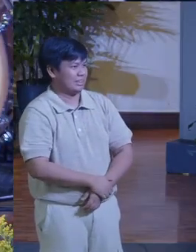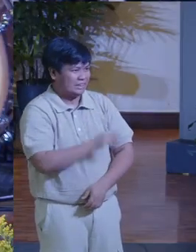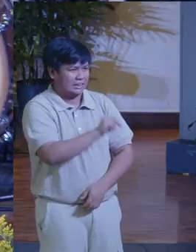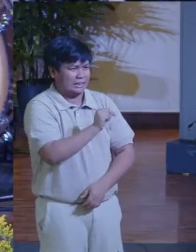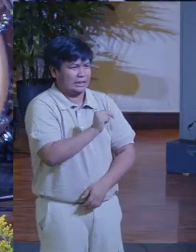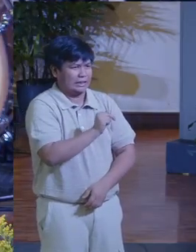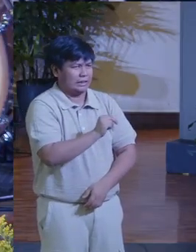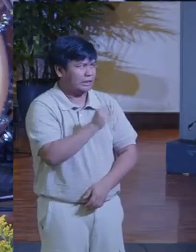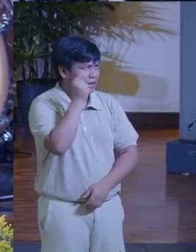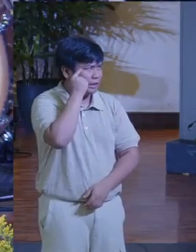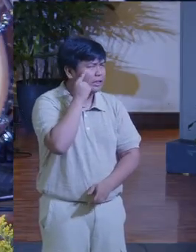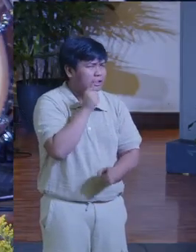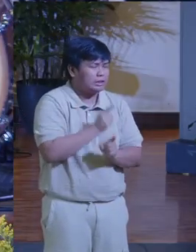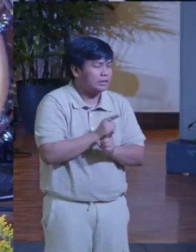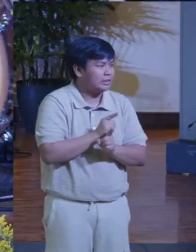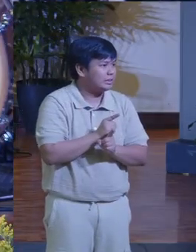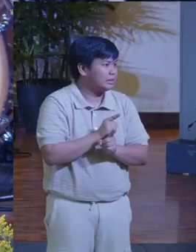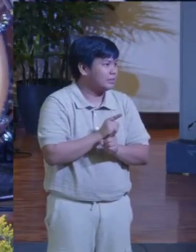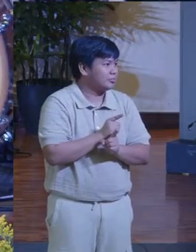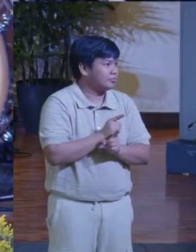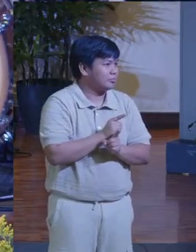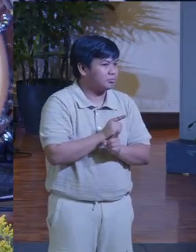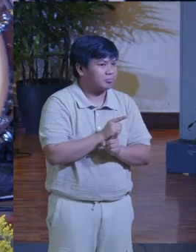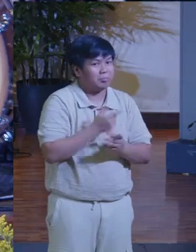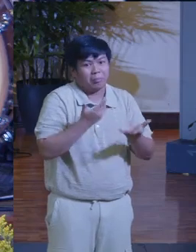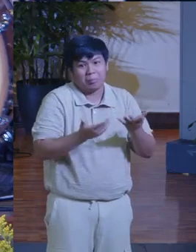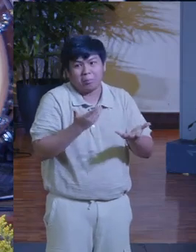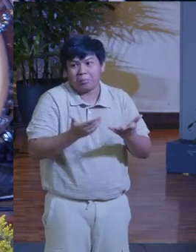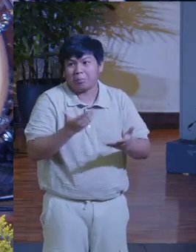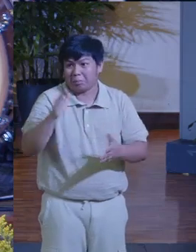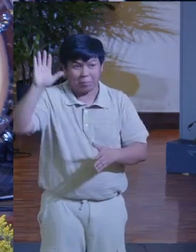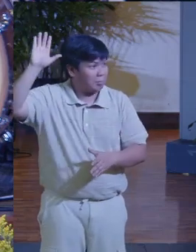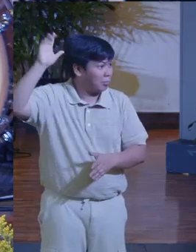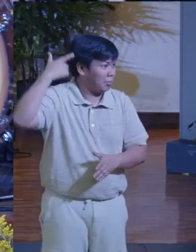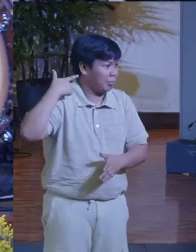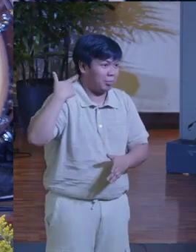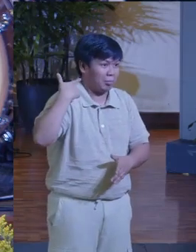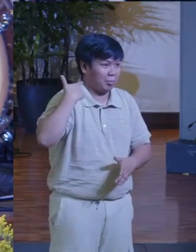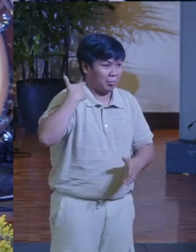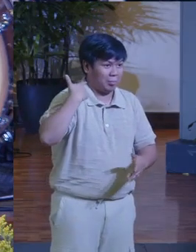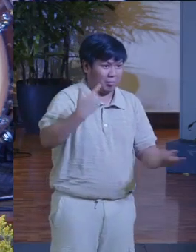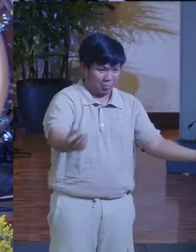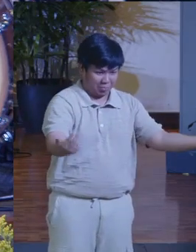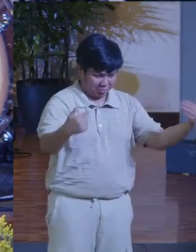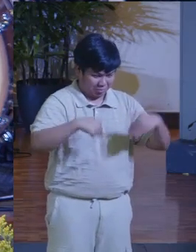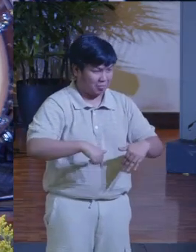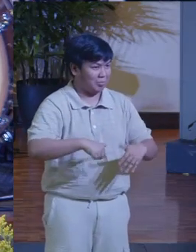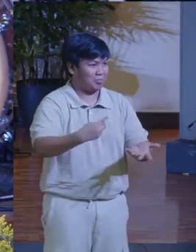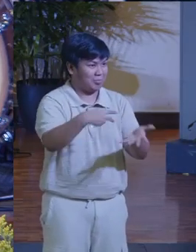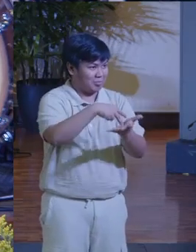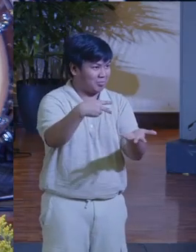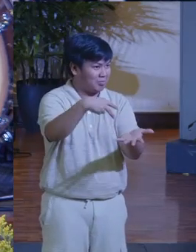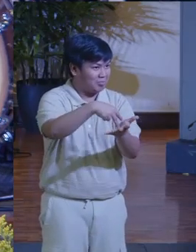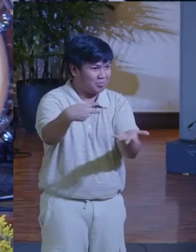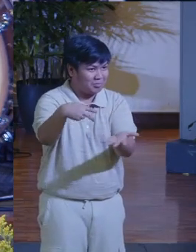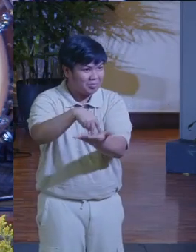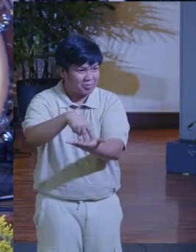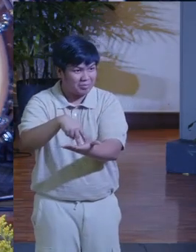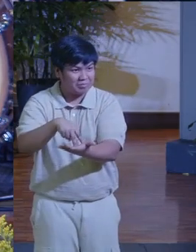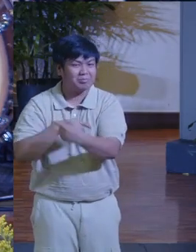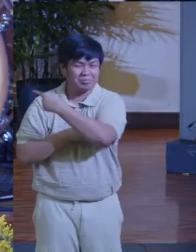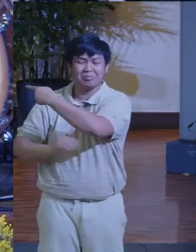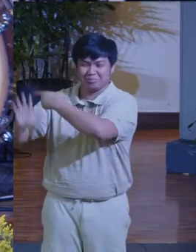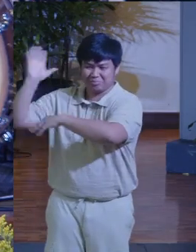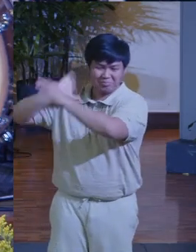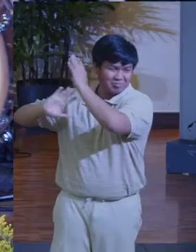times. Sino po umaamin yan? Ayan, pare-pareho po tayo, no?